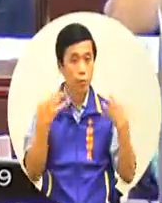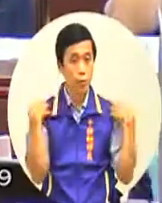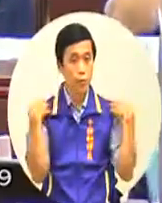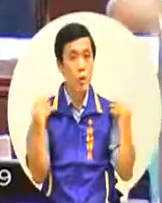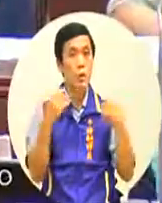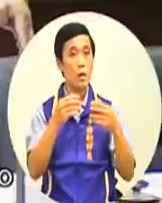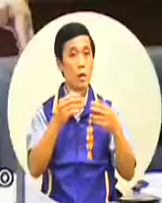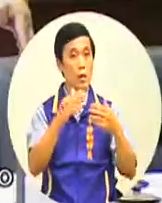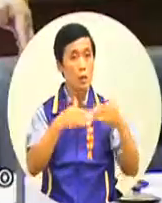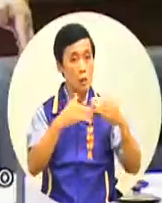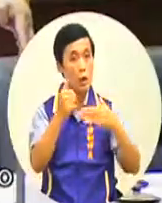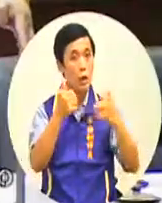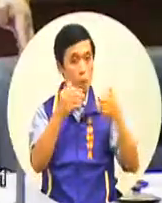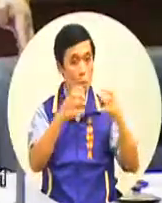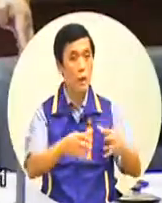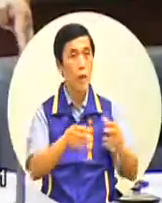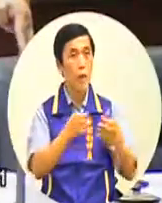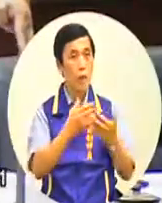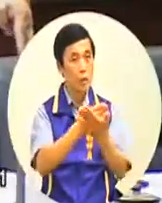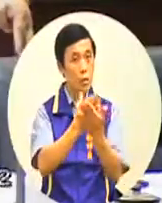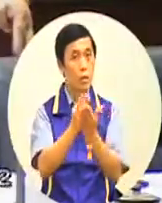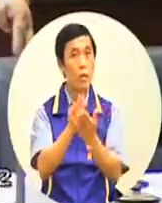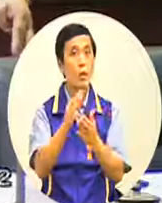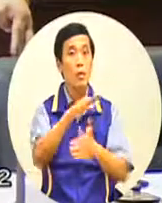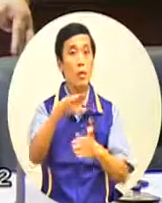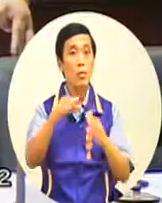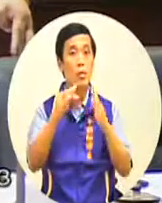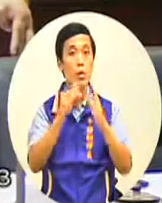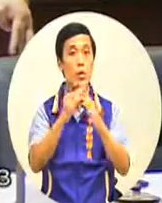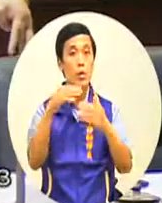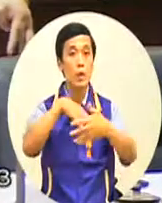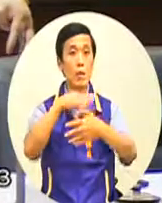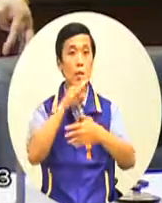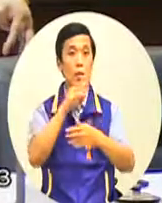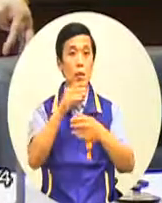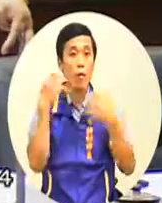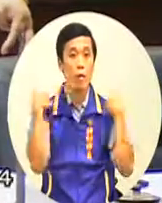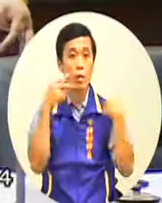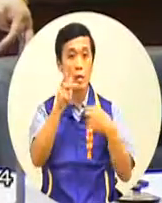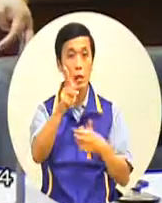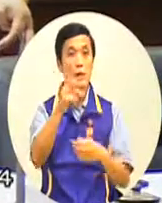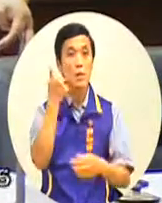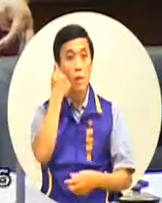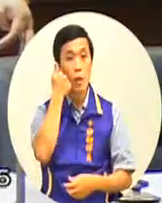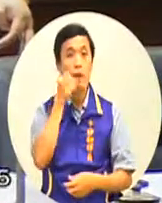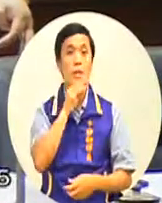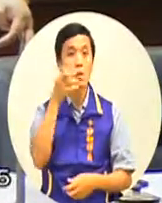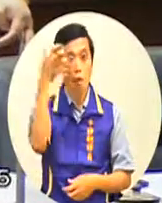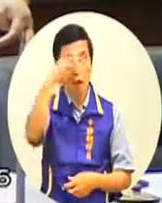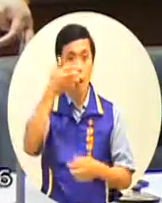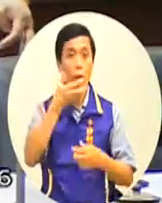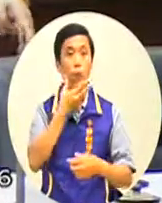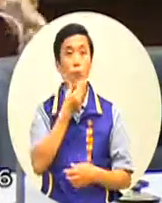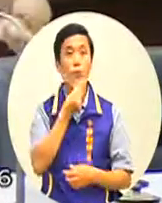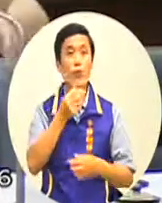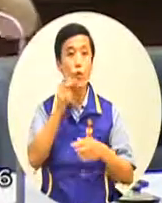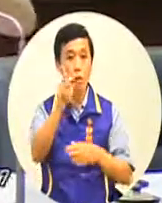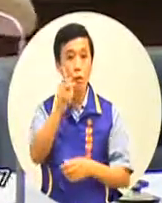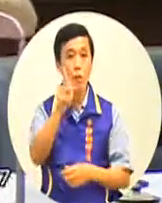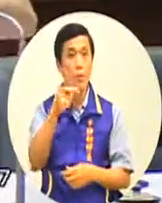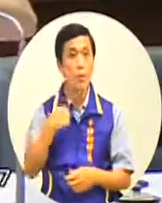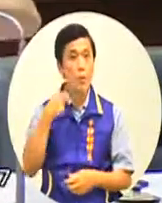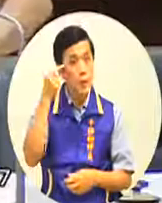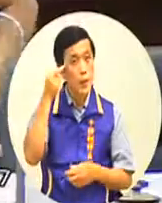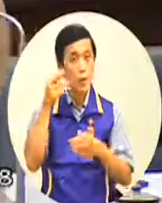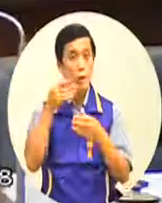验的 社会。那我们社会局的单位是老人科来做服务吗？老人科承办 主要是老福科。 好，那我想私下